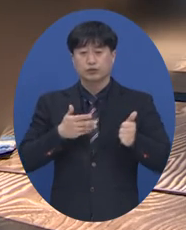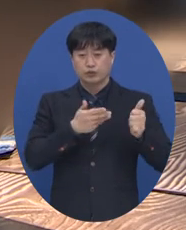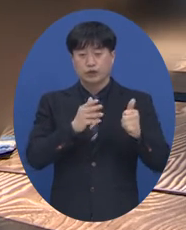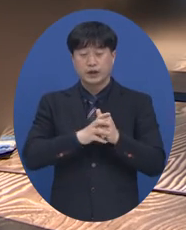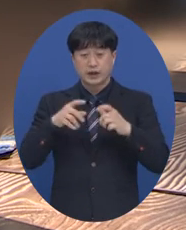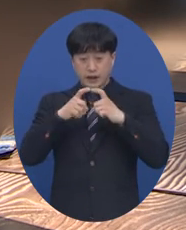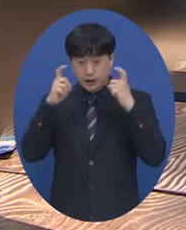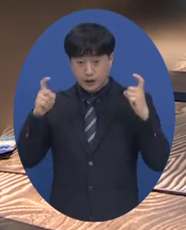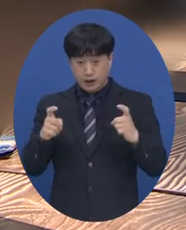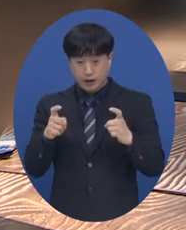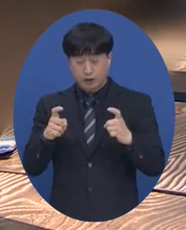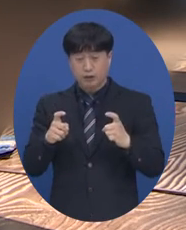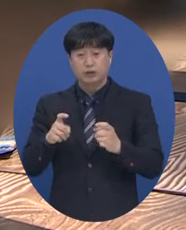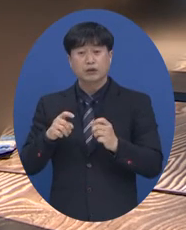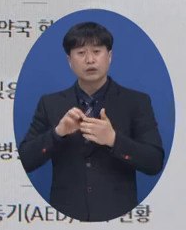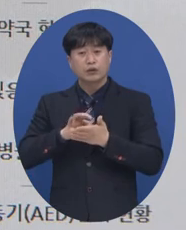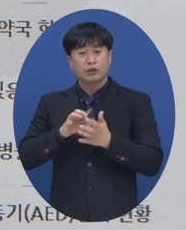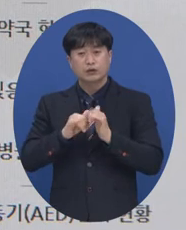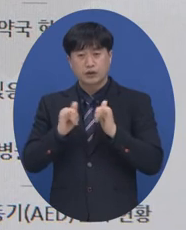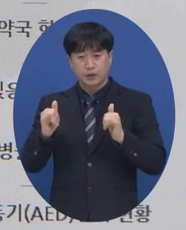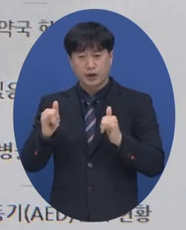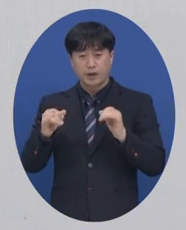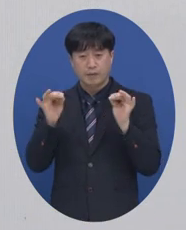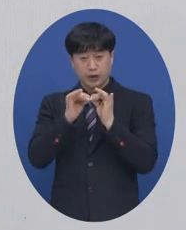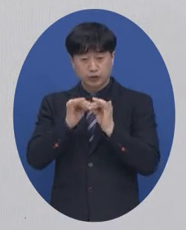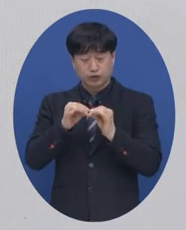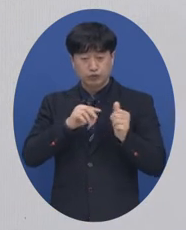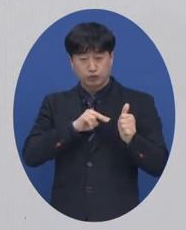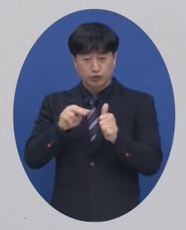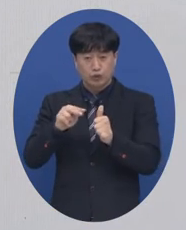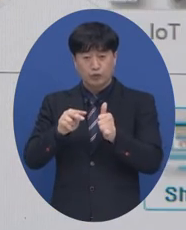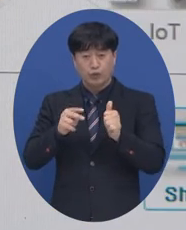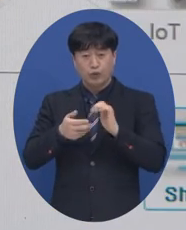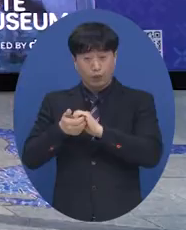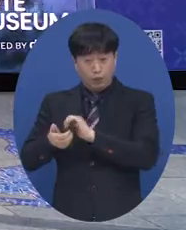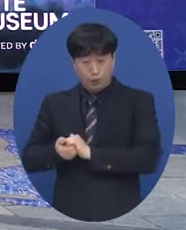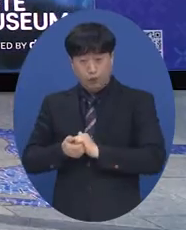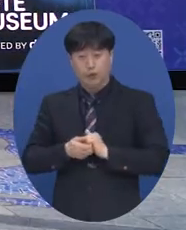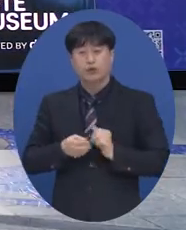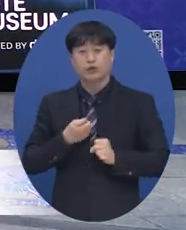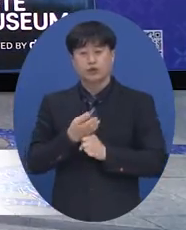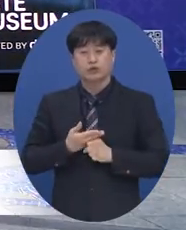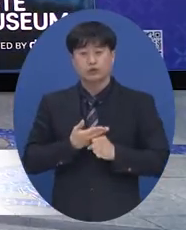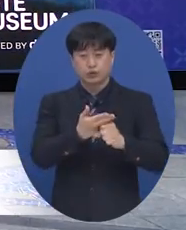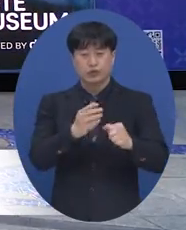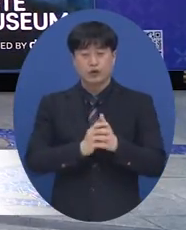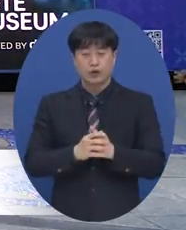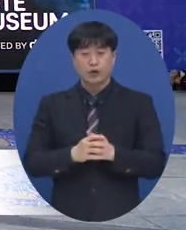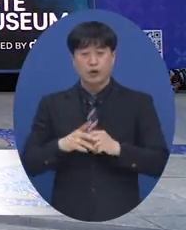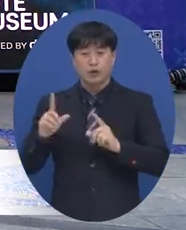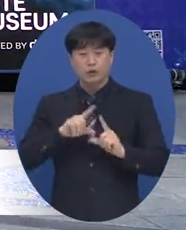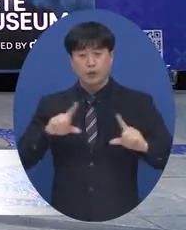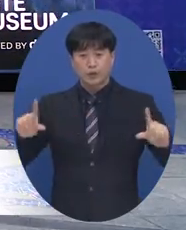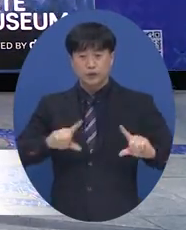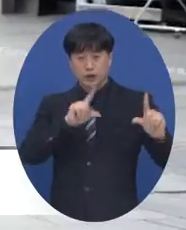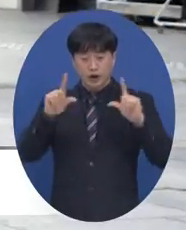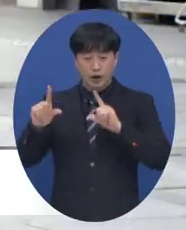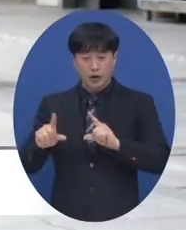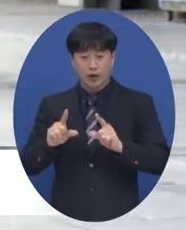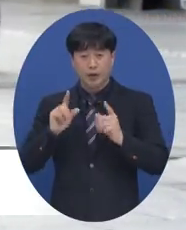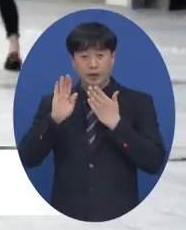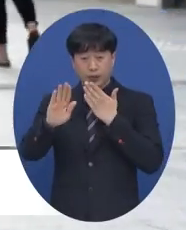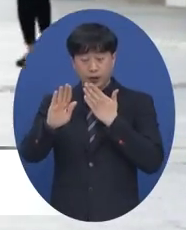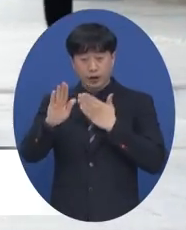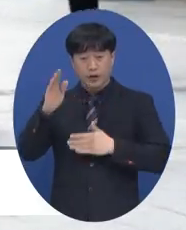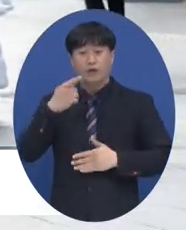연결하면 사용자에게 맞춤형 정책 정보를 신청 시기에 맞춰 알려줍니다. 일상에서 미래를 경험할 수 있는 퓨처쇼